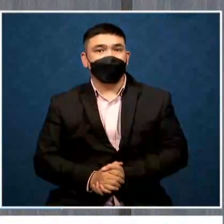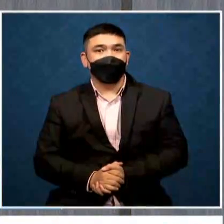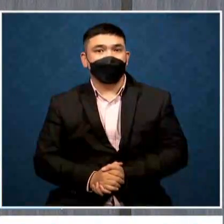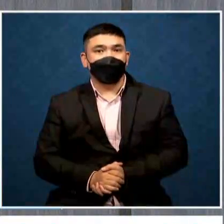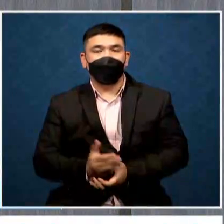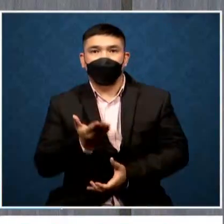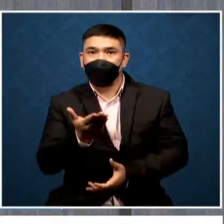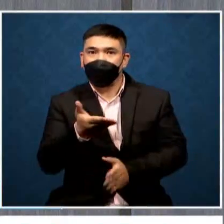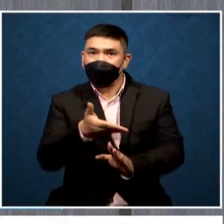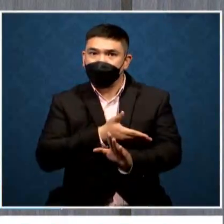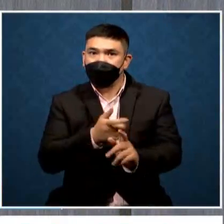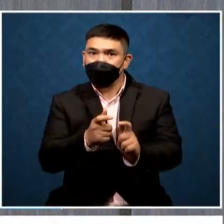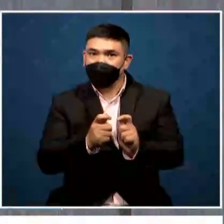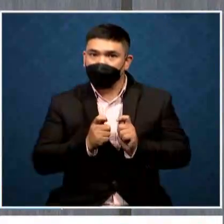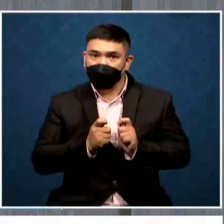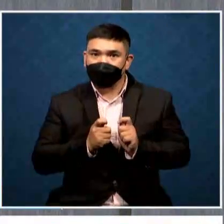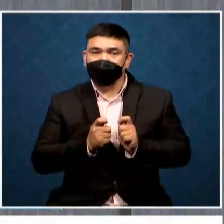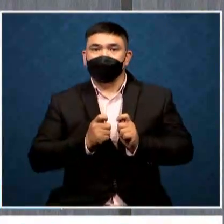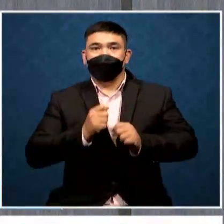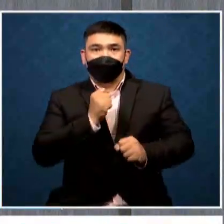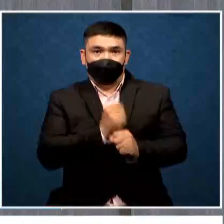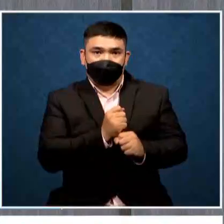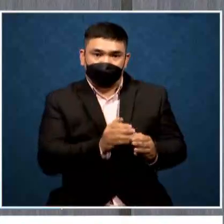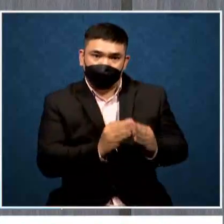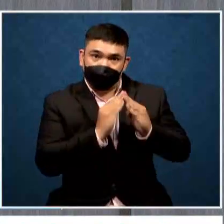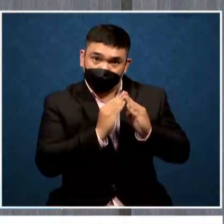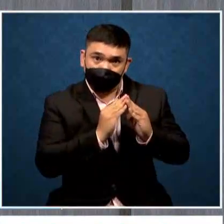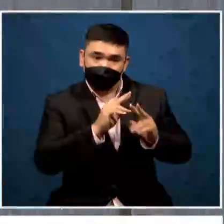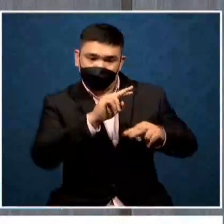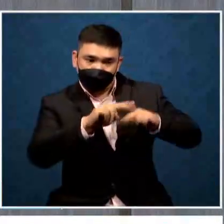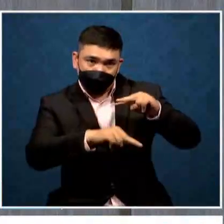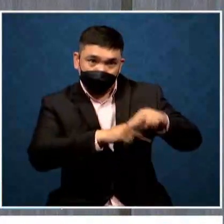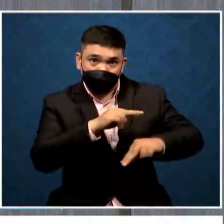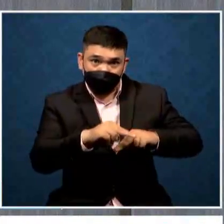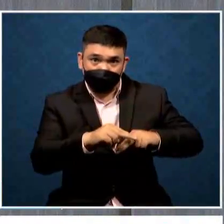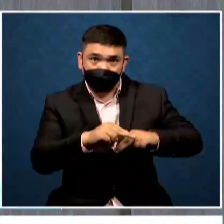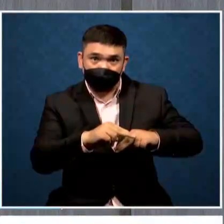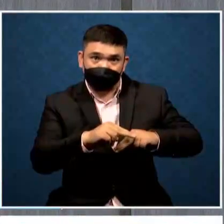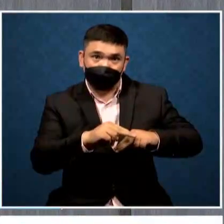การขออนุญาตการกำกับดูแล